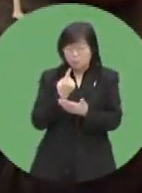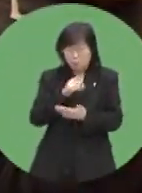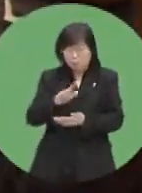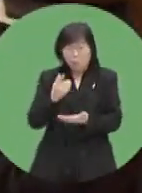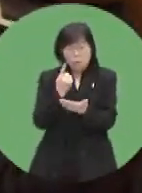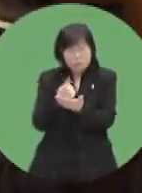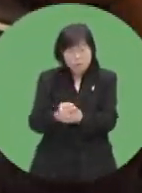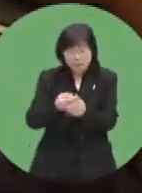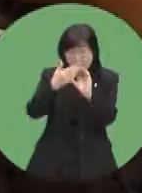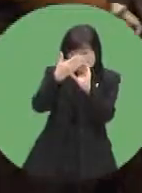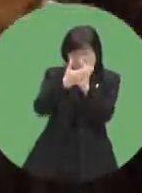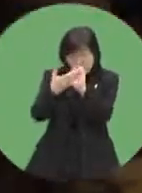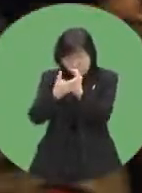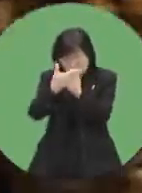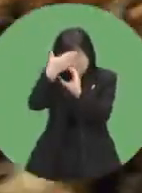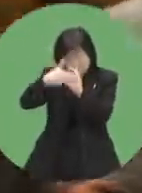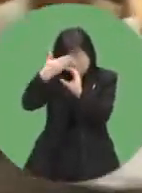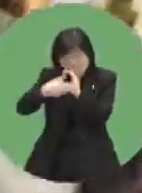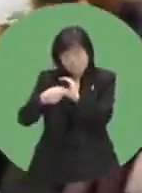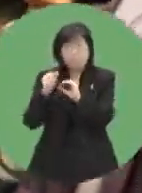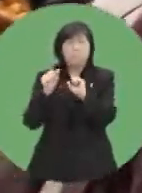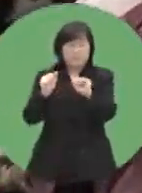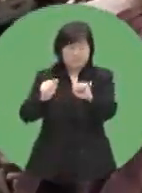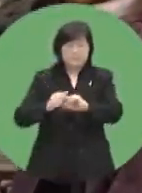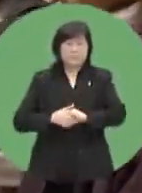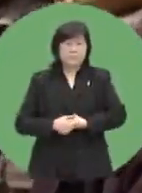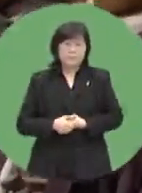我が子をカメラに収めていました。